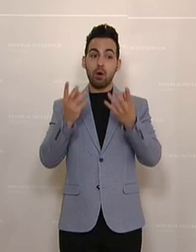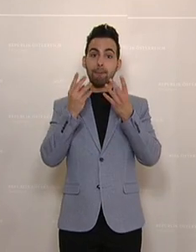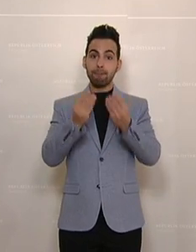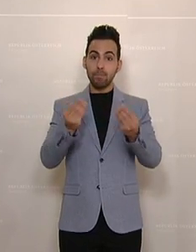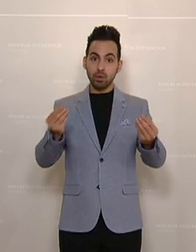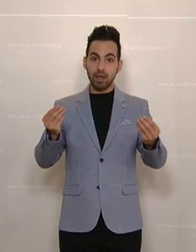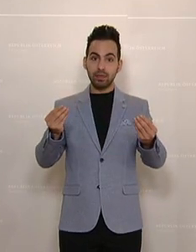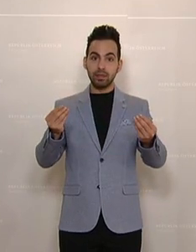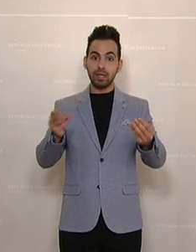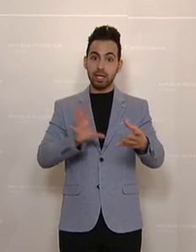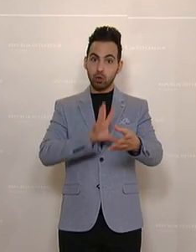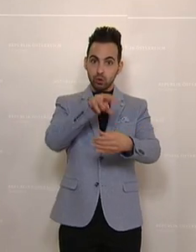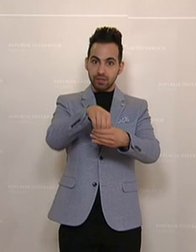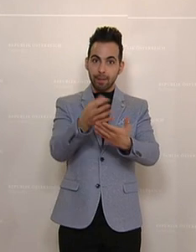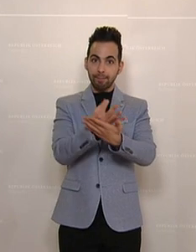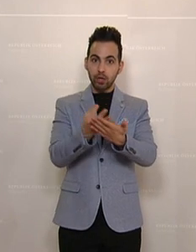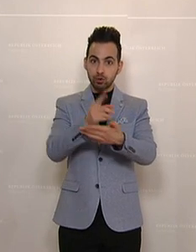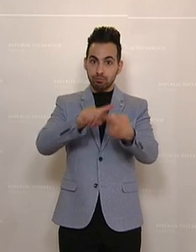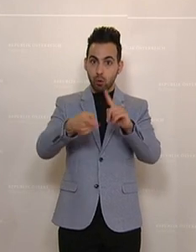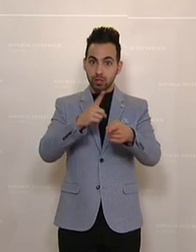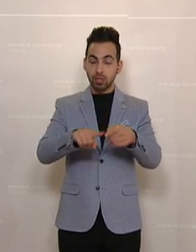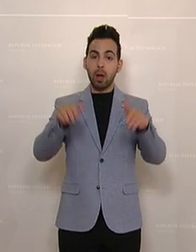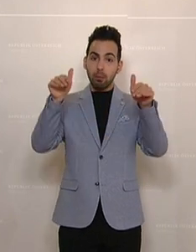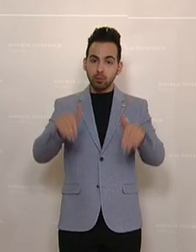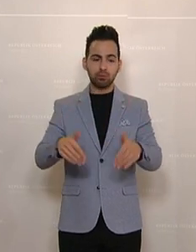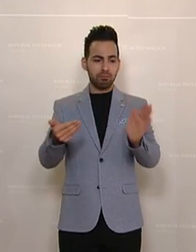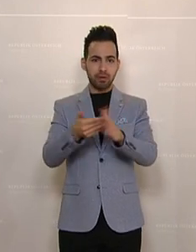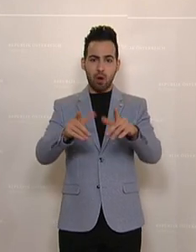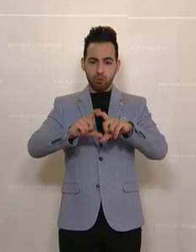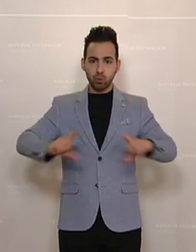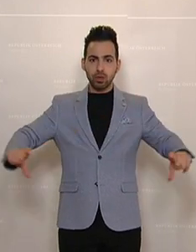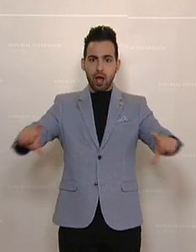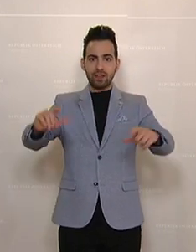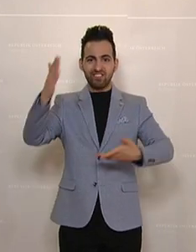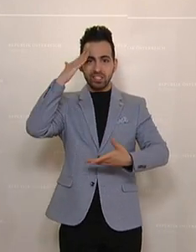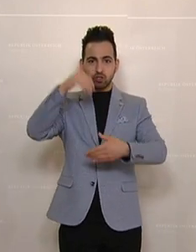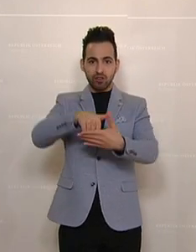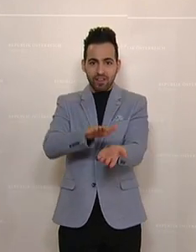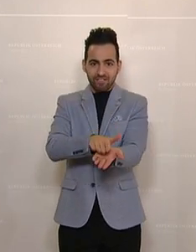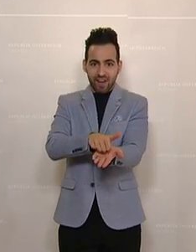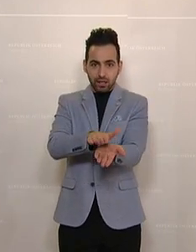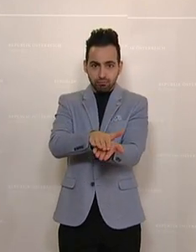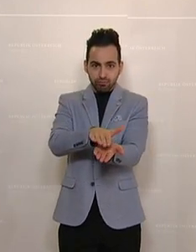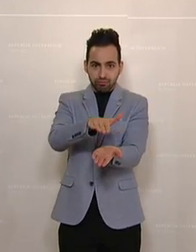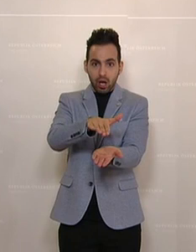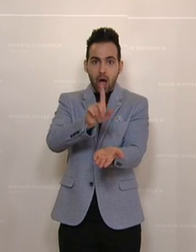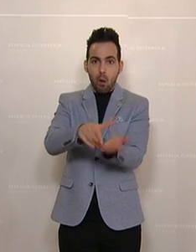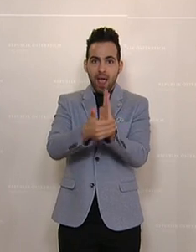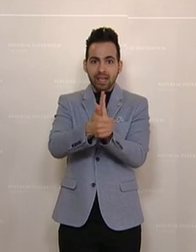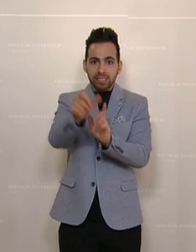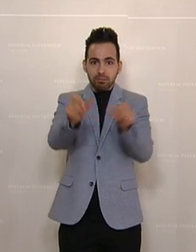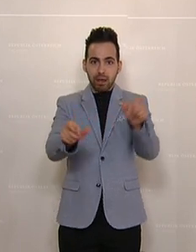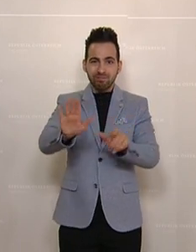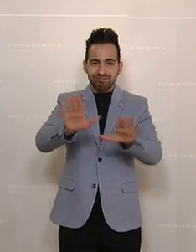Moderne, inklusive Bildungspolitik muss auf wissenschaftlichen Grundlagen, Fakten und den Erfahrungen der Expertinnen